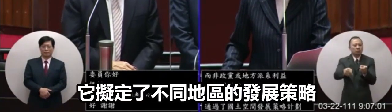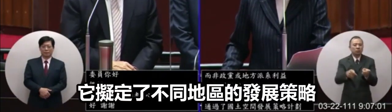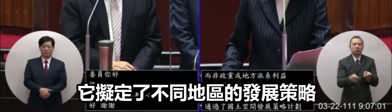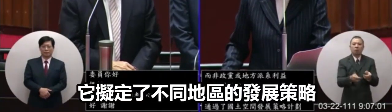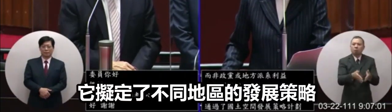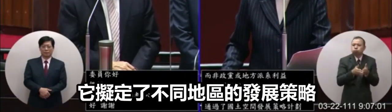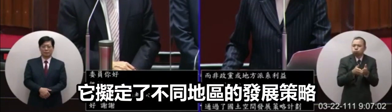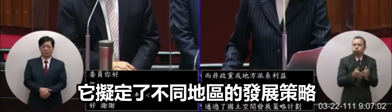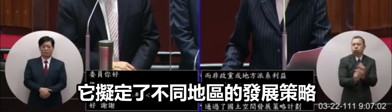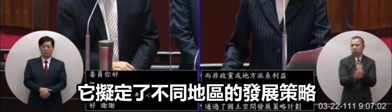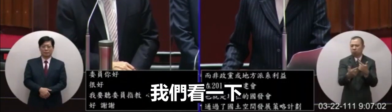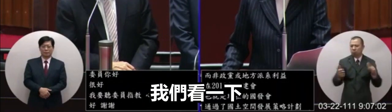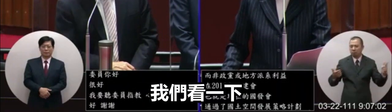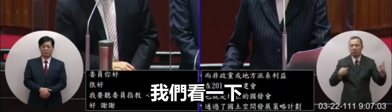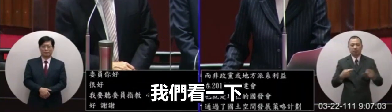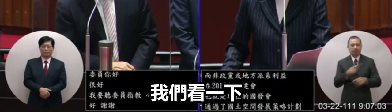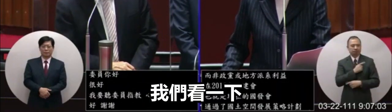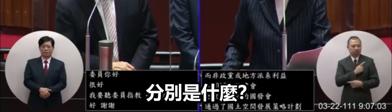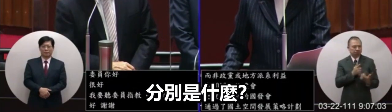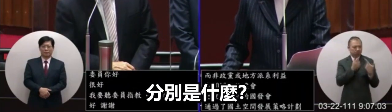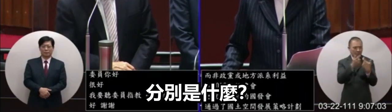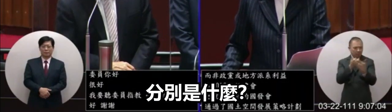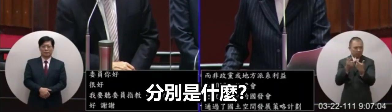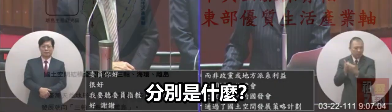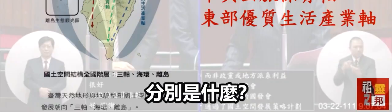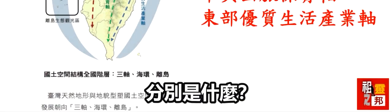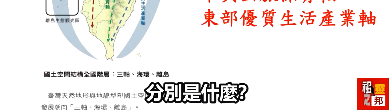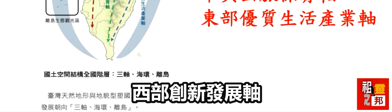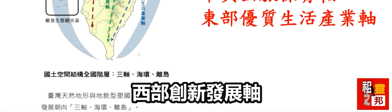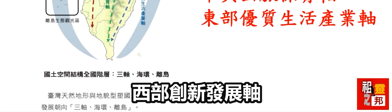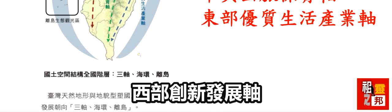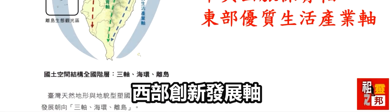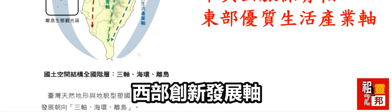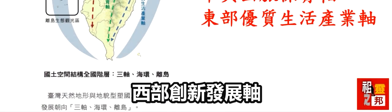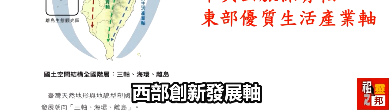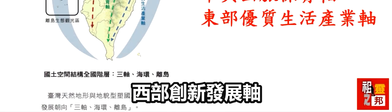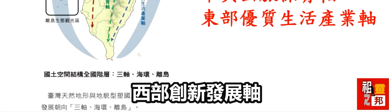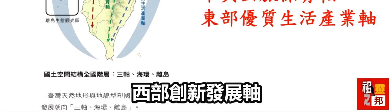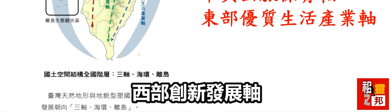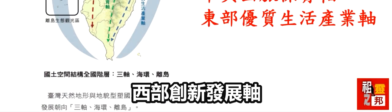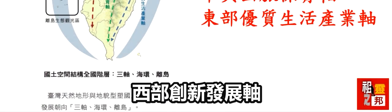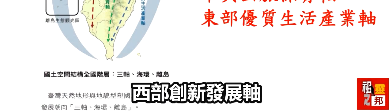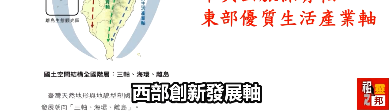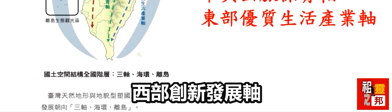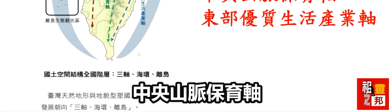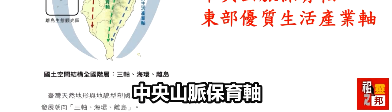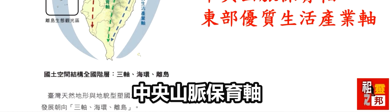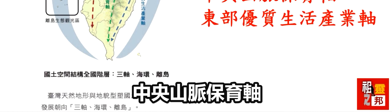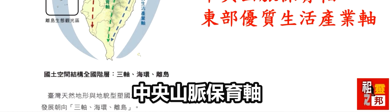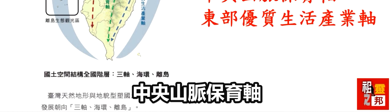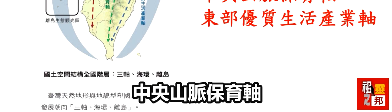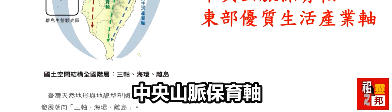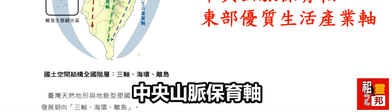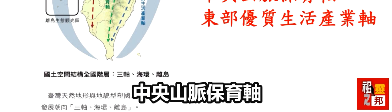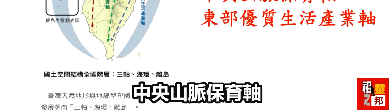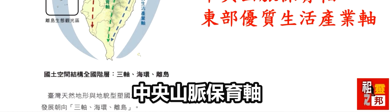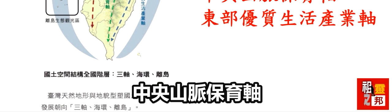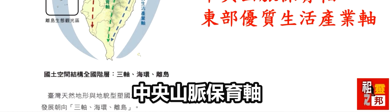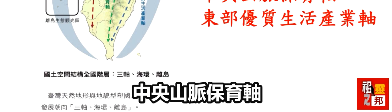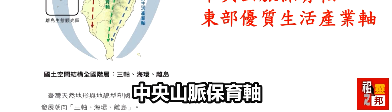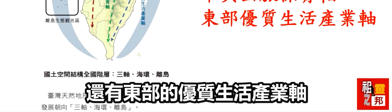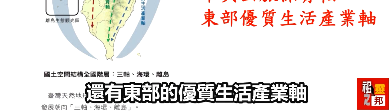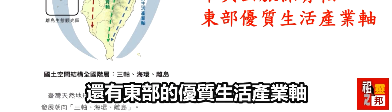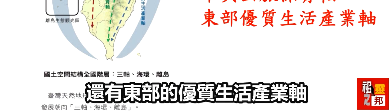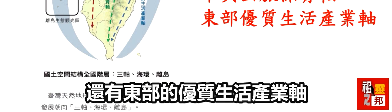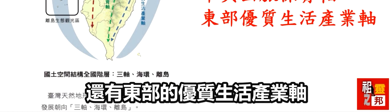同地区的发展策略。我们看一下分别是什么：西部创新发展轴、中央山脉保育